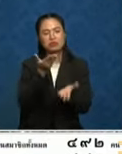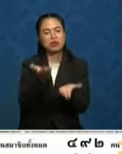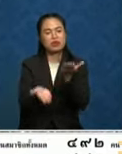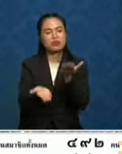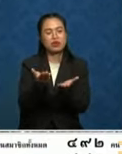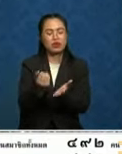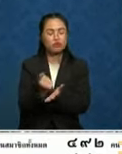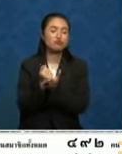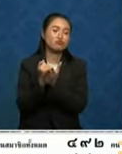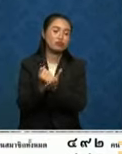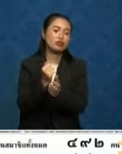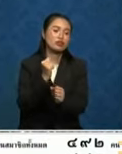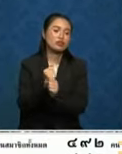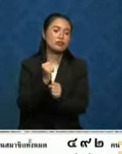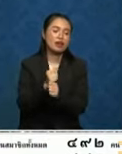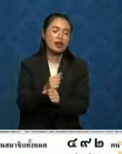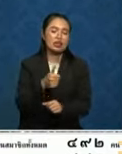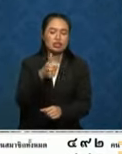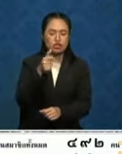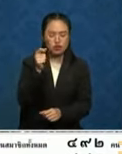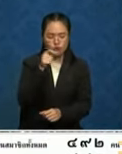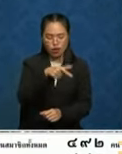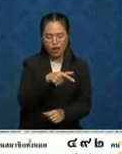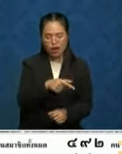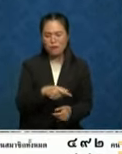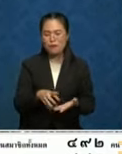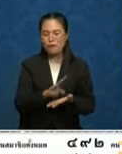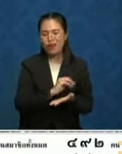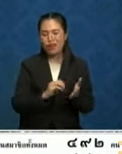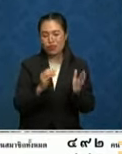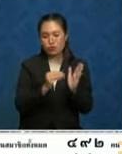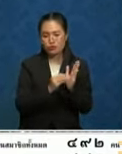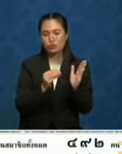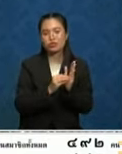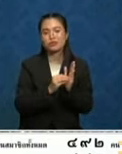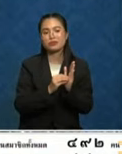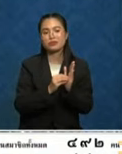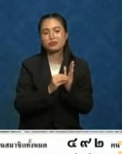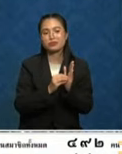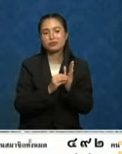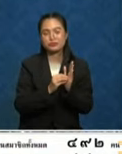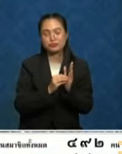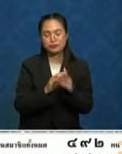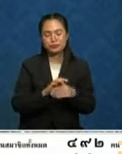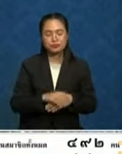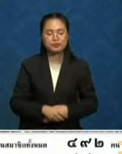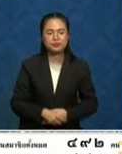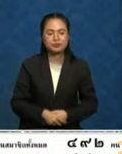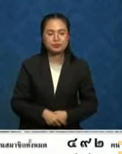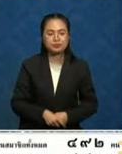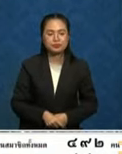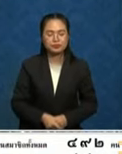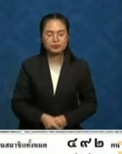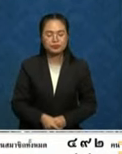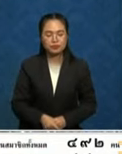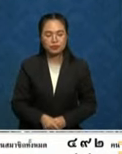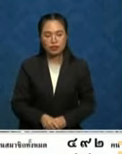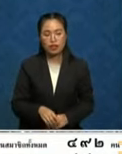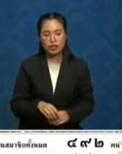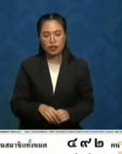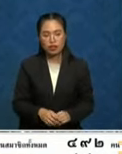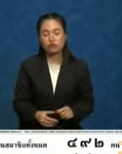ที่ได้ดีกว่ามหาวิทยาลัยชั้นนำในกรุงเทพมหานครก็ว่าได้ค่ะดังจะเห็นได้